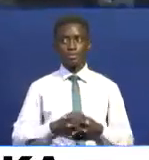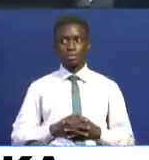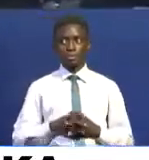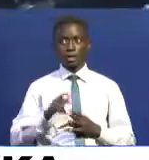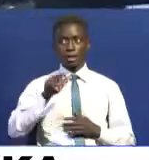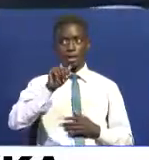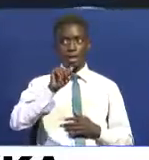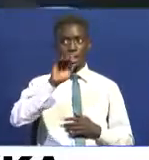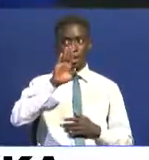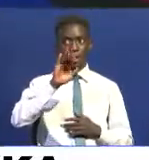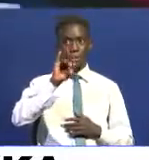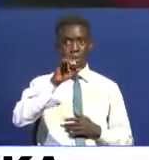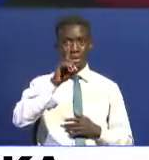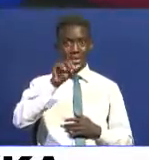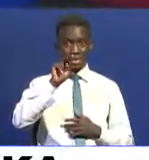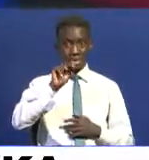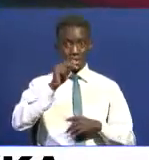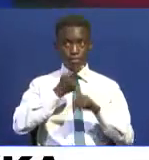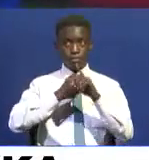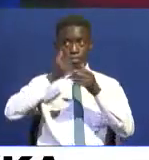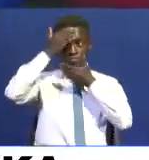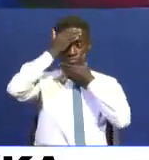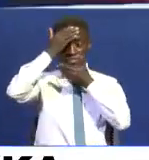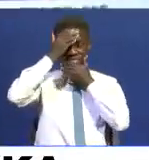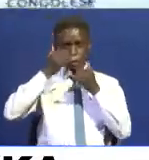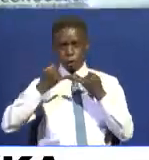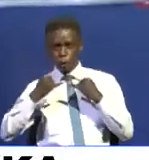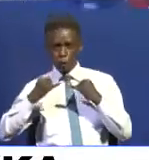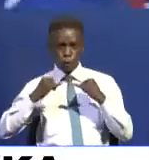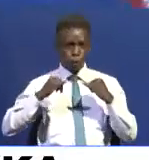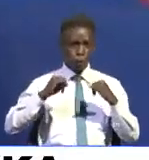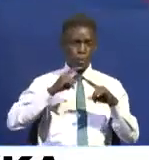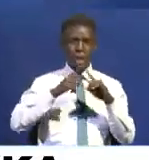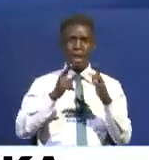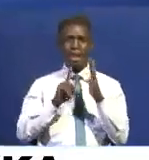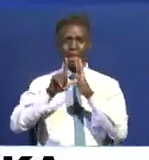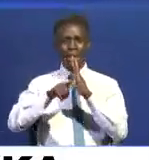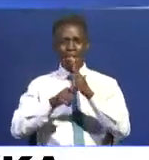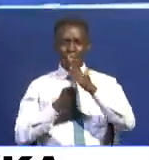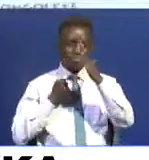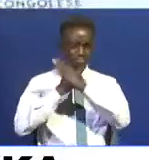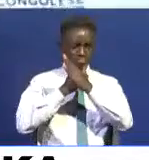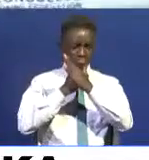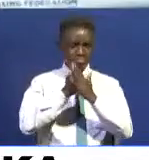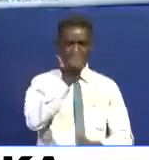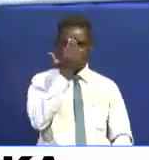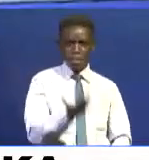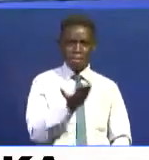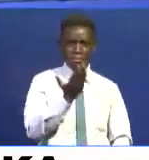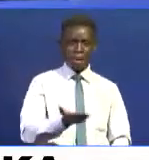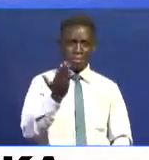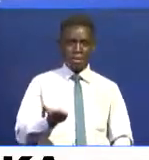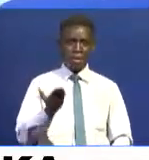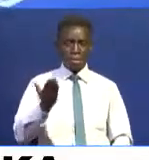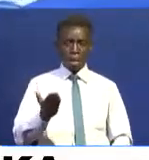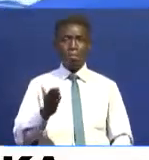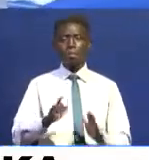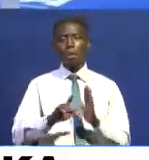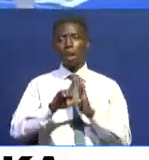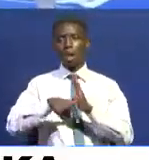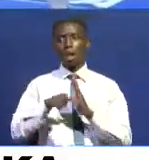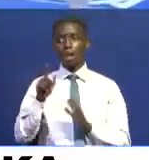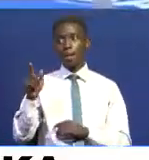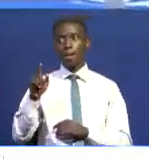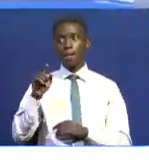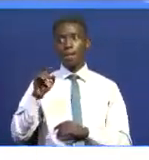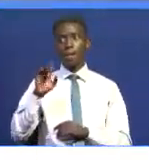Abedin Amarugu alijitahidi vilivyo licha ya kulambishwa sakafu kwenye raundi ya pili kwa Boniface Mogunde akishinda pigano hilo na kufuzu kwa fainali. Mogunde